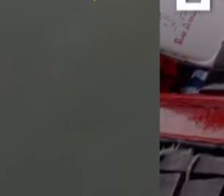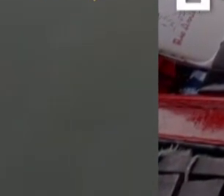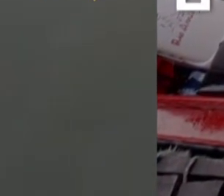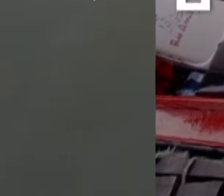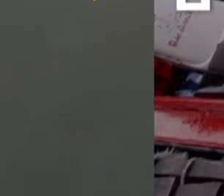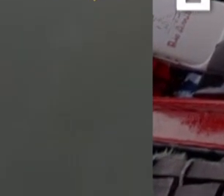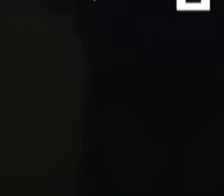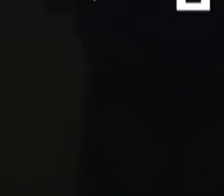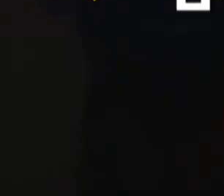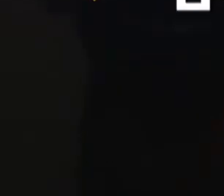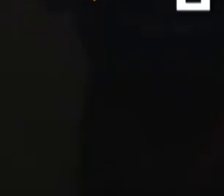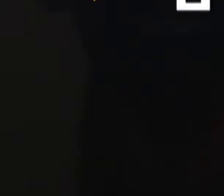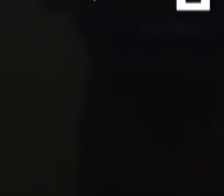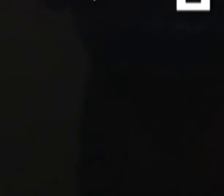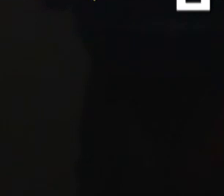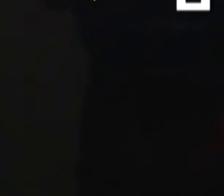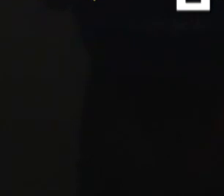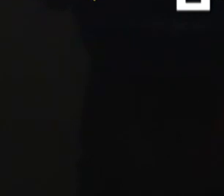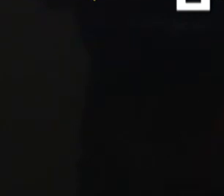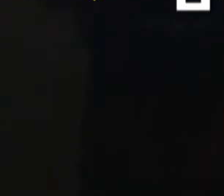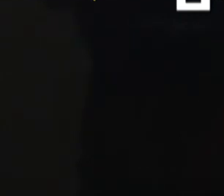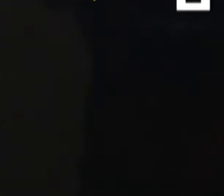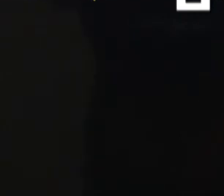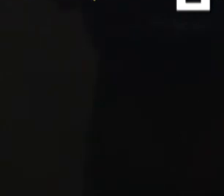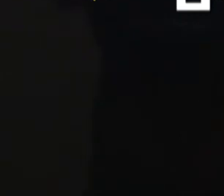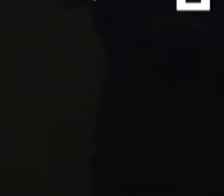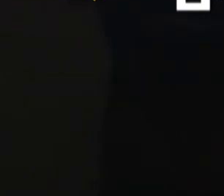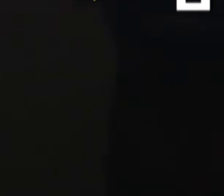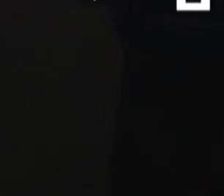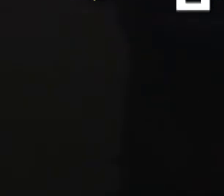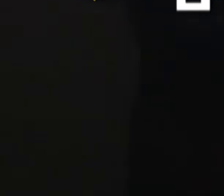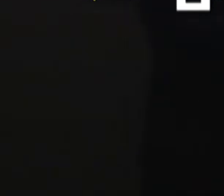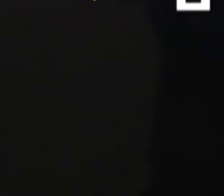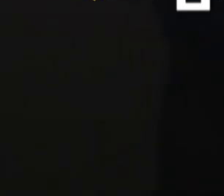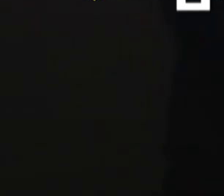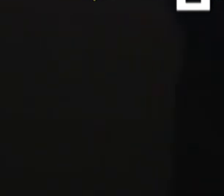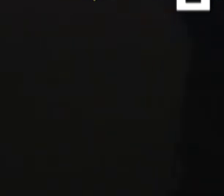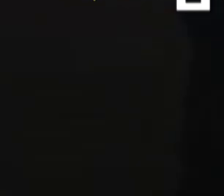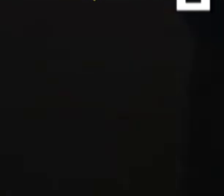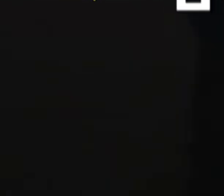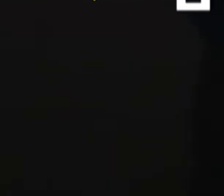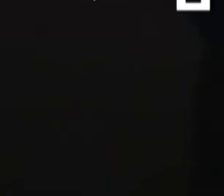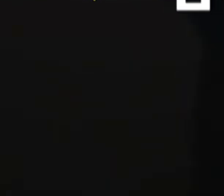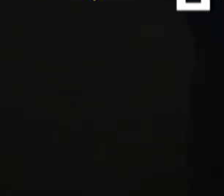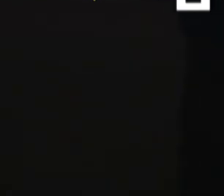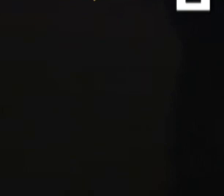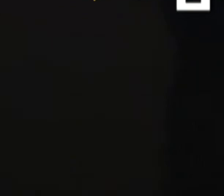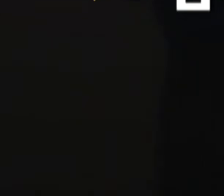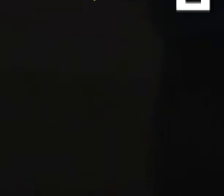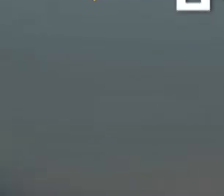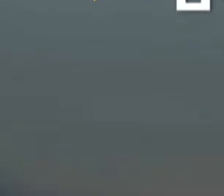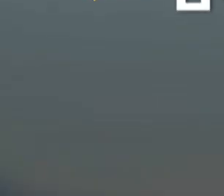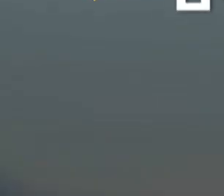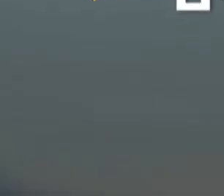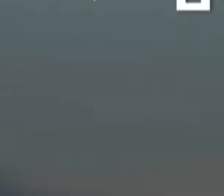האסון בצ'ילה. Estas dos personas que están graves fueron trasladadas en helicóptero a un lugar cercano que se llama Puerto